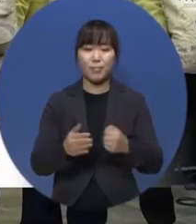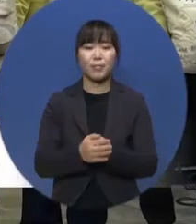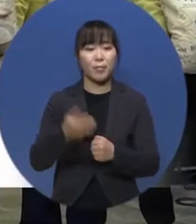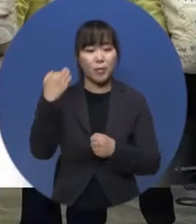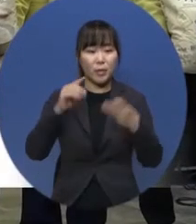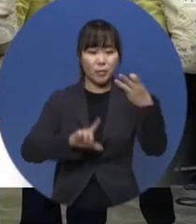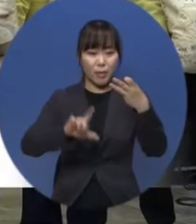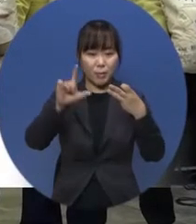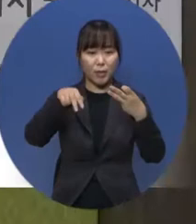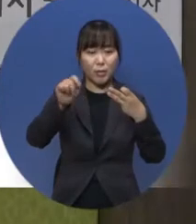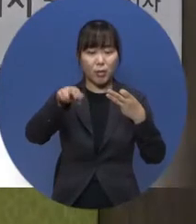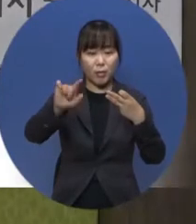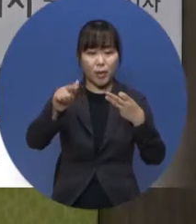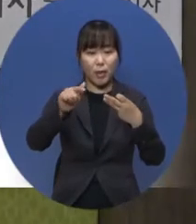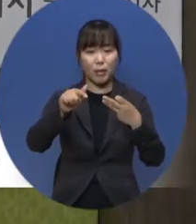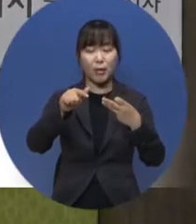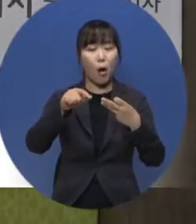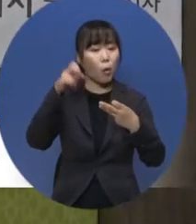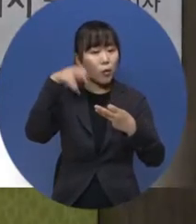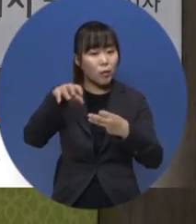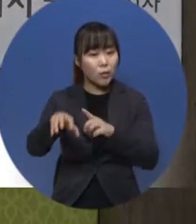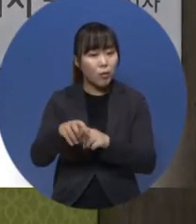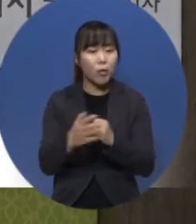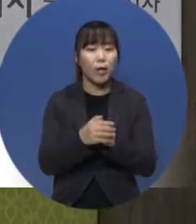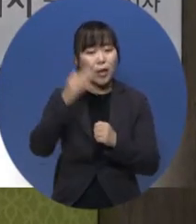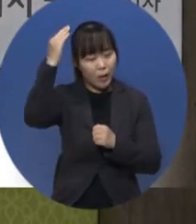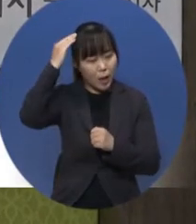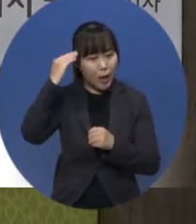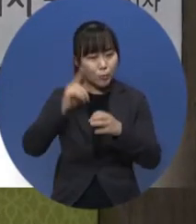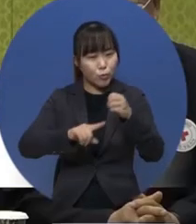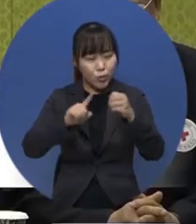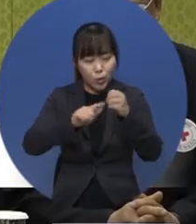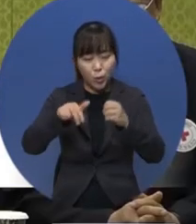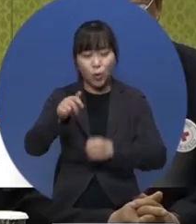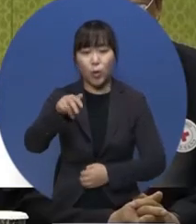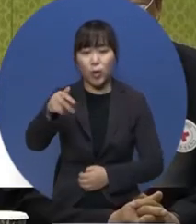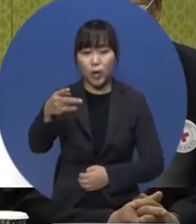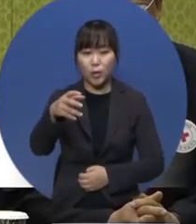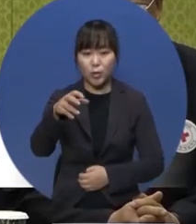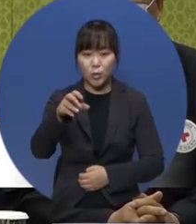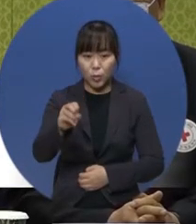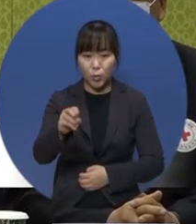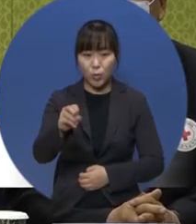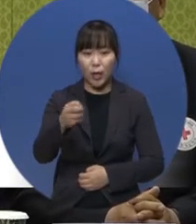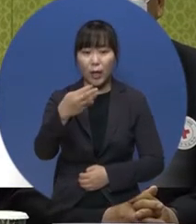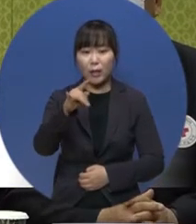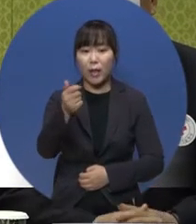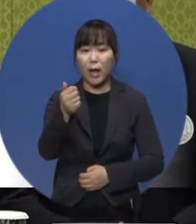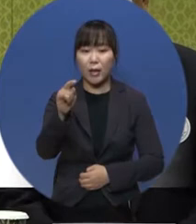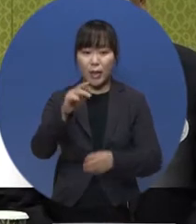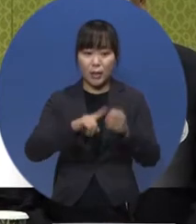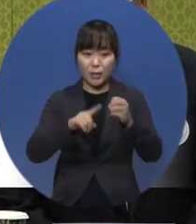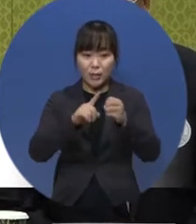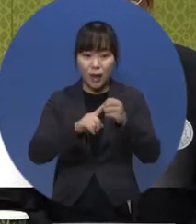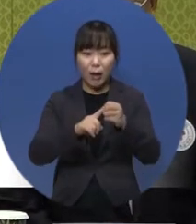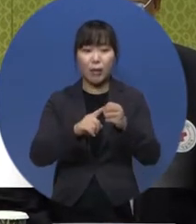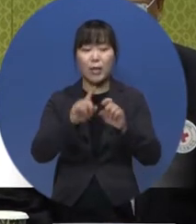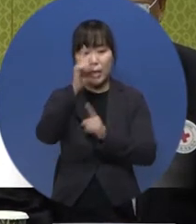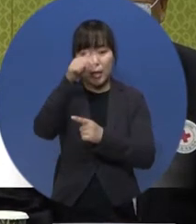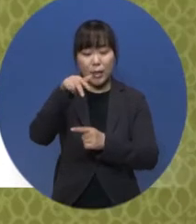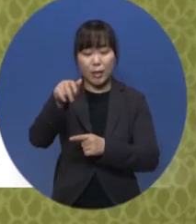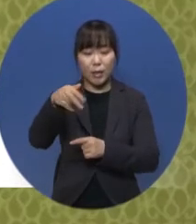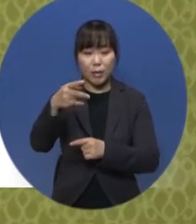지난 13일 서산 베니키아 호텔에서 대한불교조계종 탈 회사 이종학 주지스님이 대한적십자사